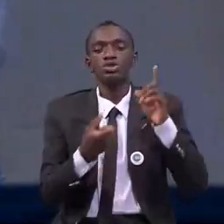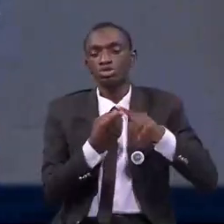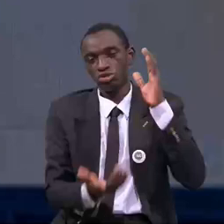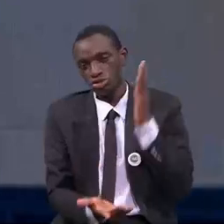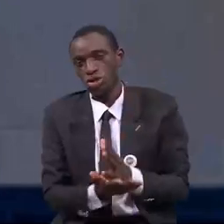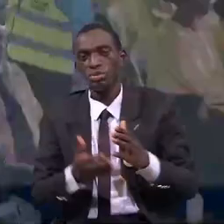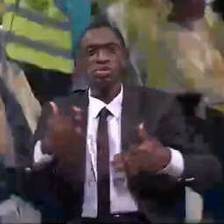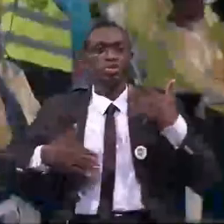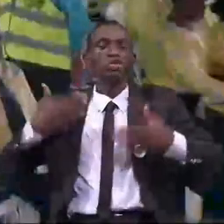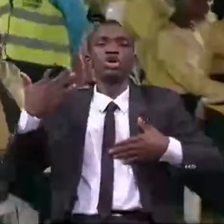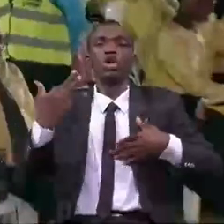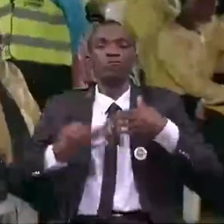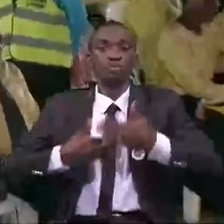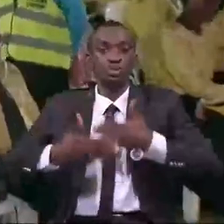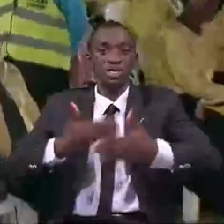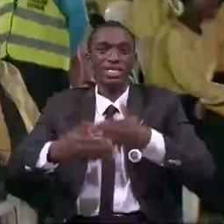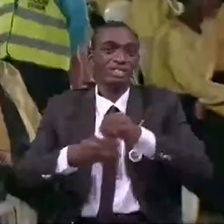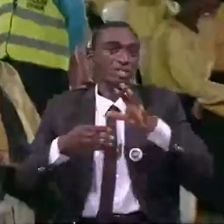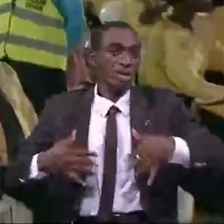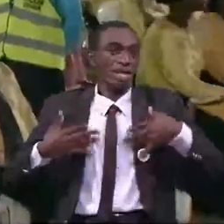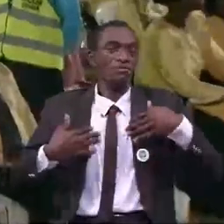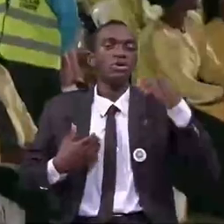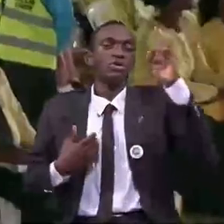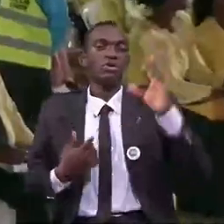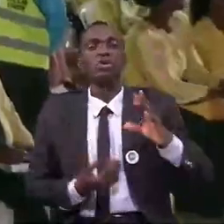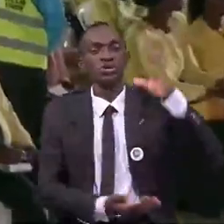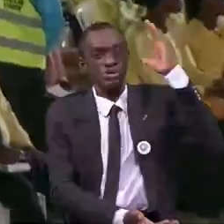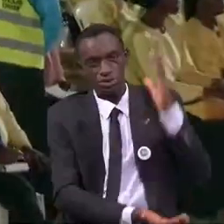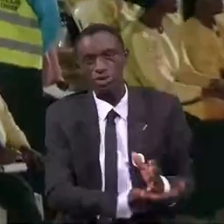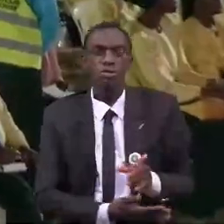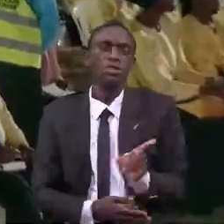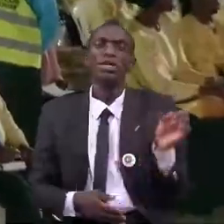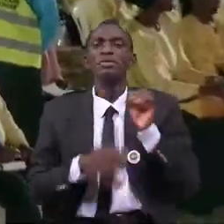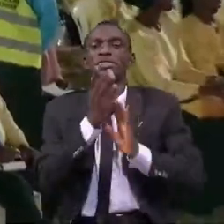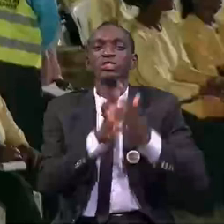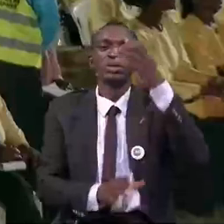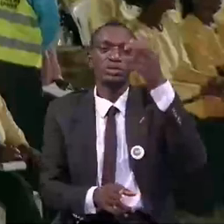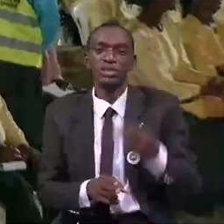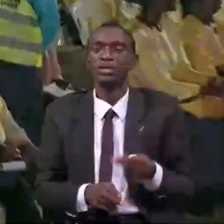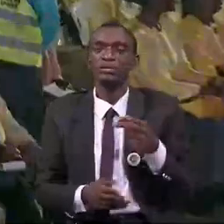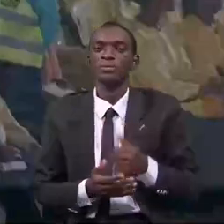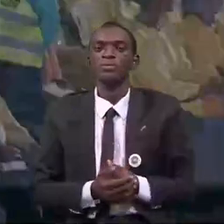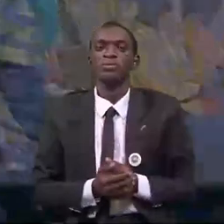soir il veul empêcher la joie le progrès dans votre vie ce soir Dieu les